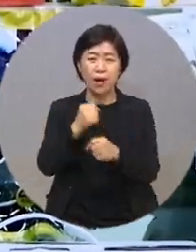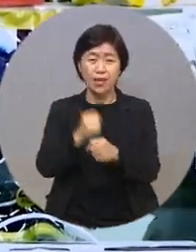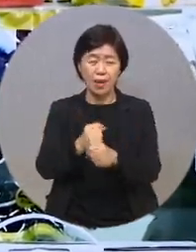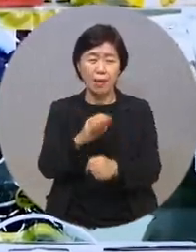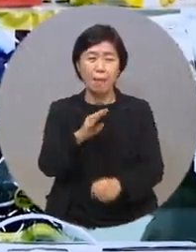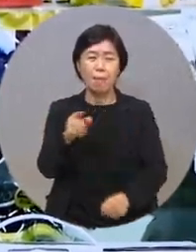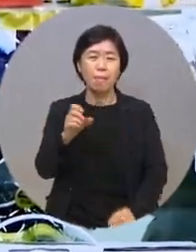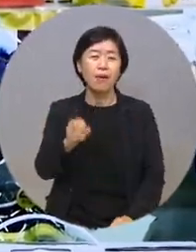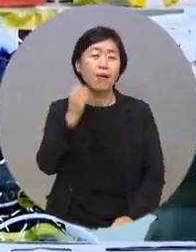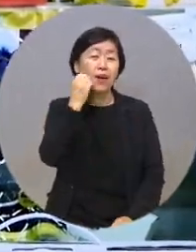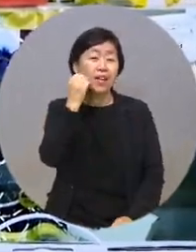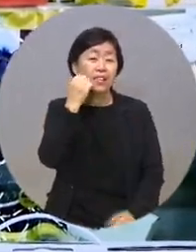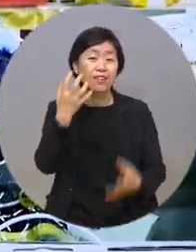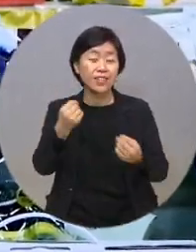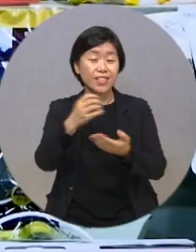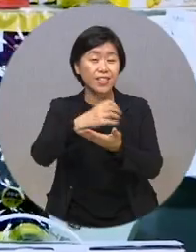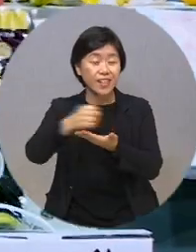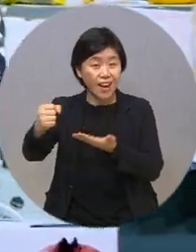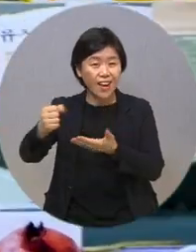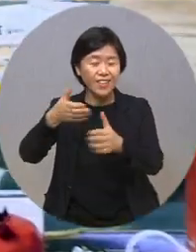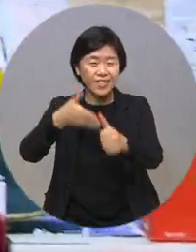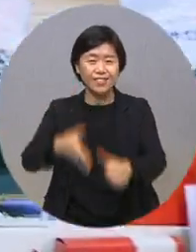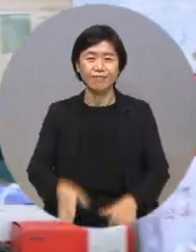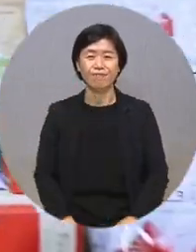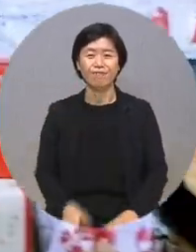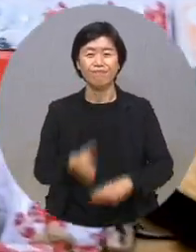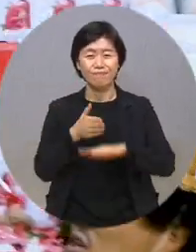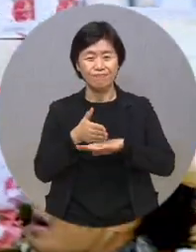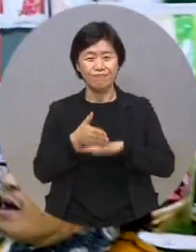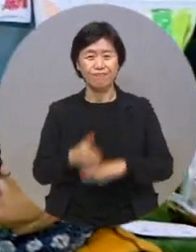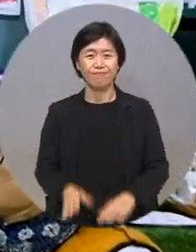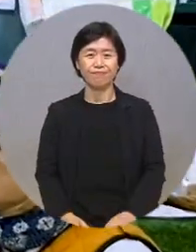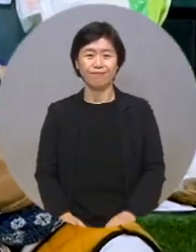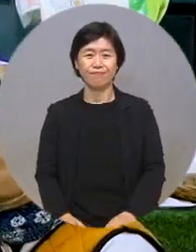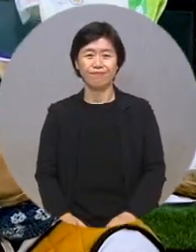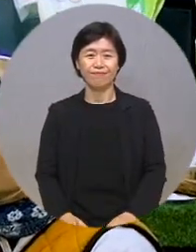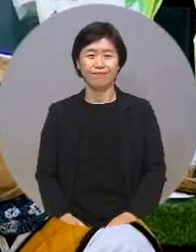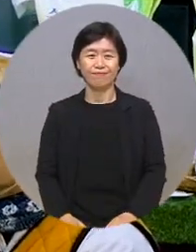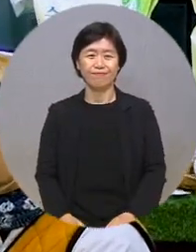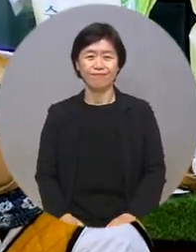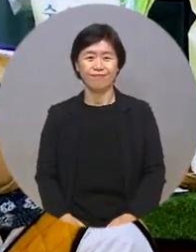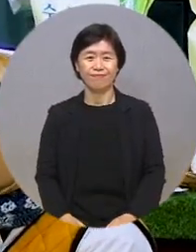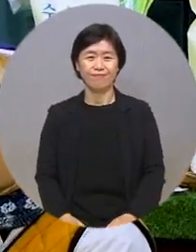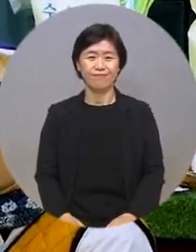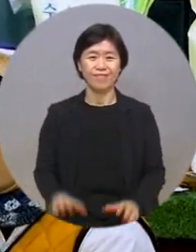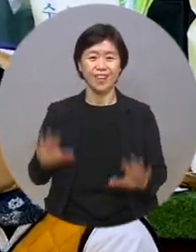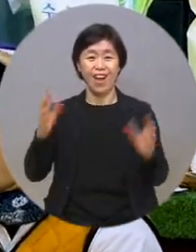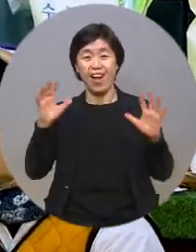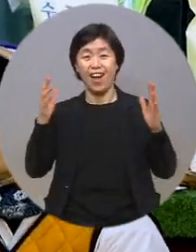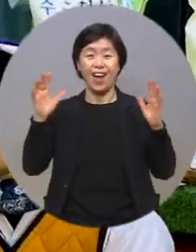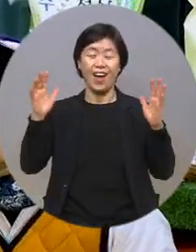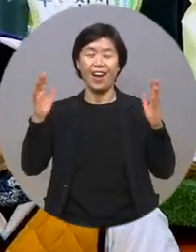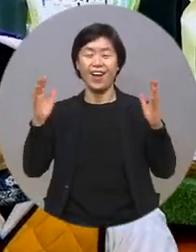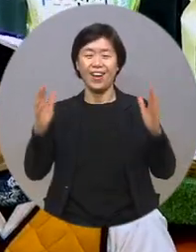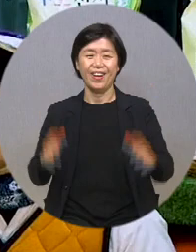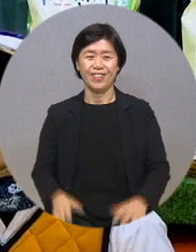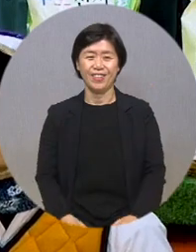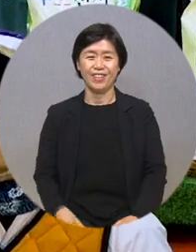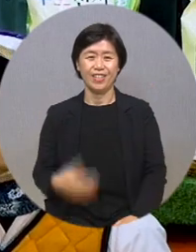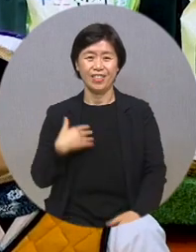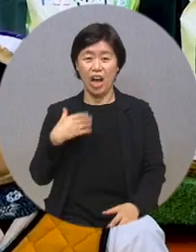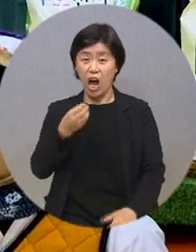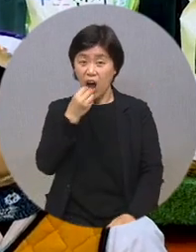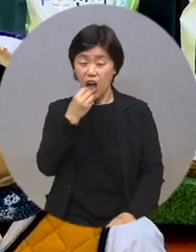사주세요. 감사합니다. 그렇죠, 그렇죠. 인기가 많은 것 같아요. 자, 몸으로 나는 건강하구나. 이거